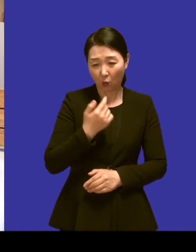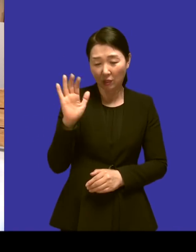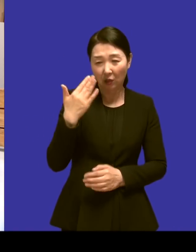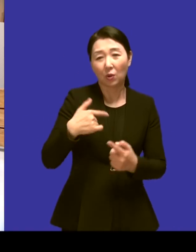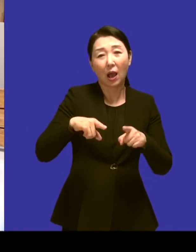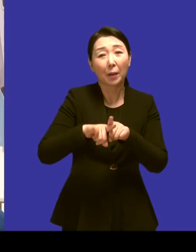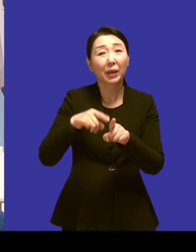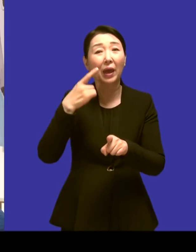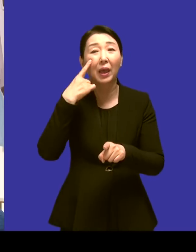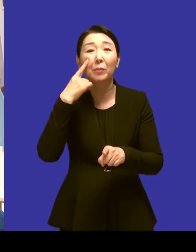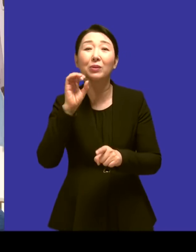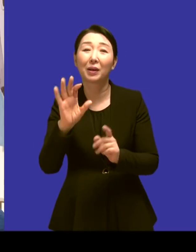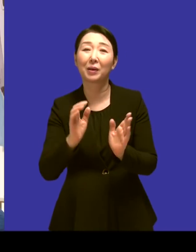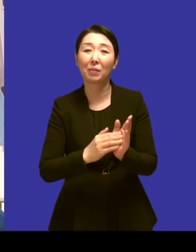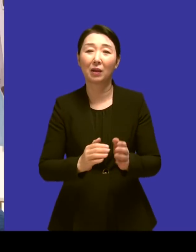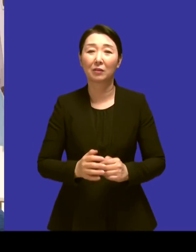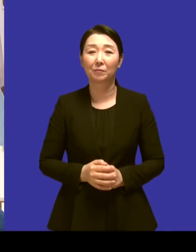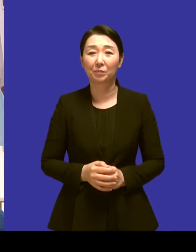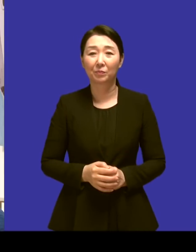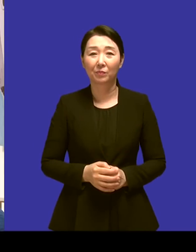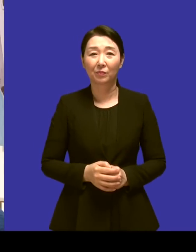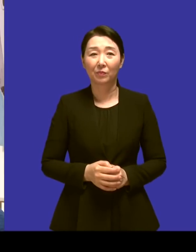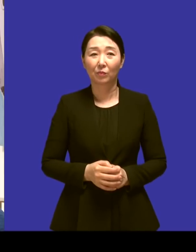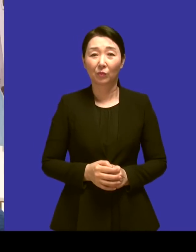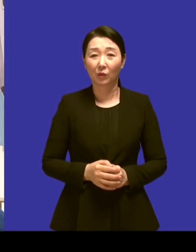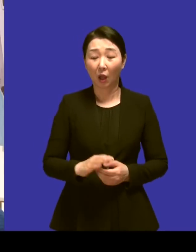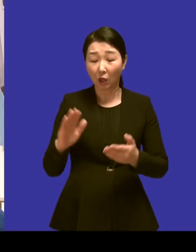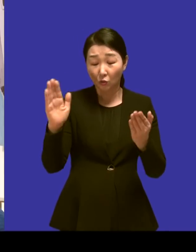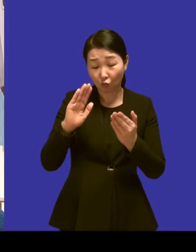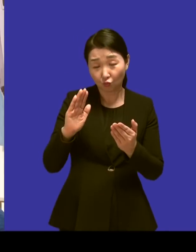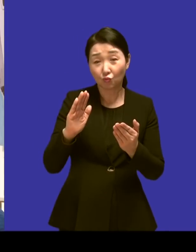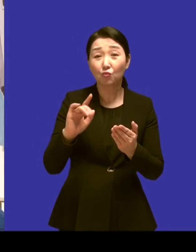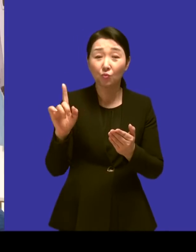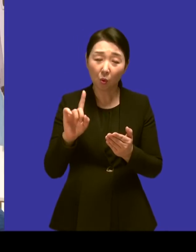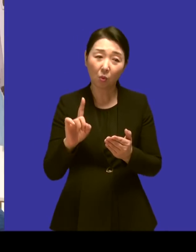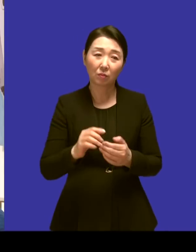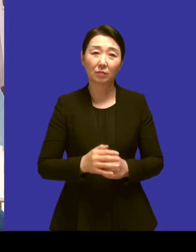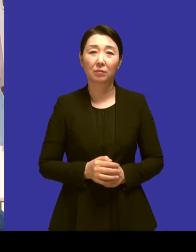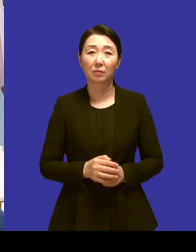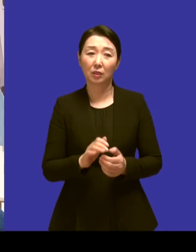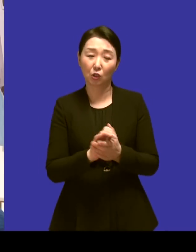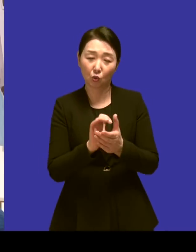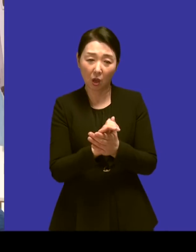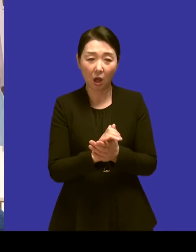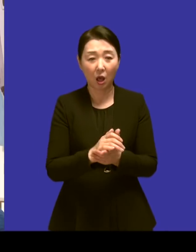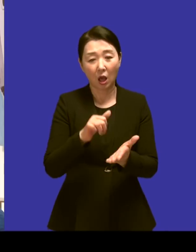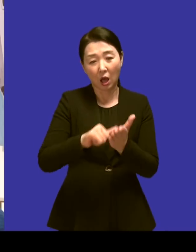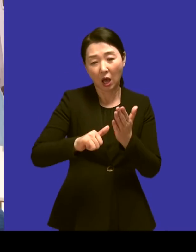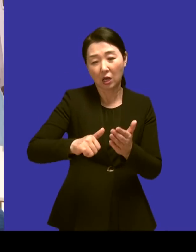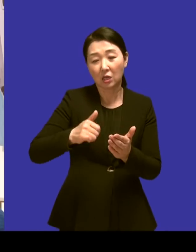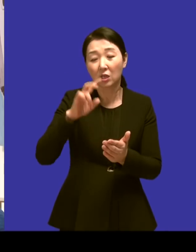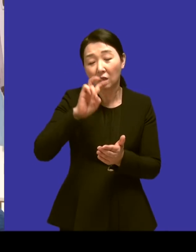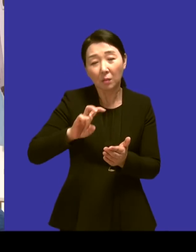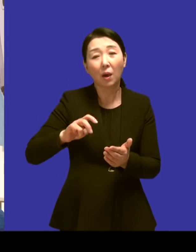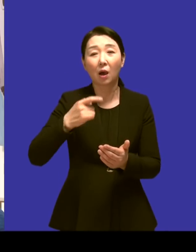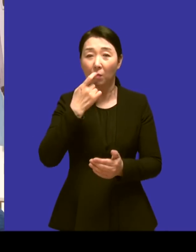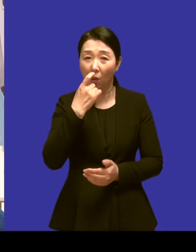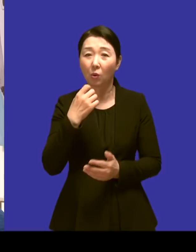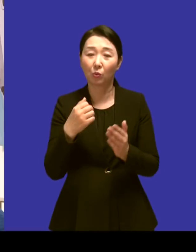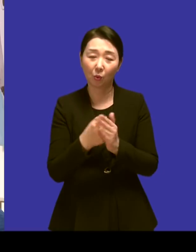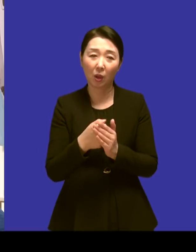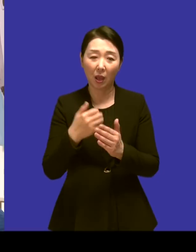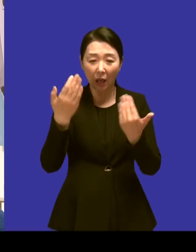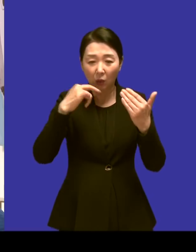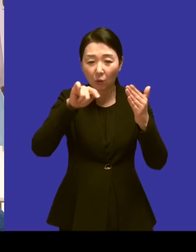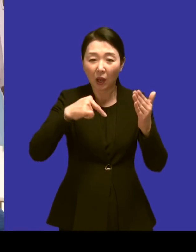이렇게 하자라고 하면서 애들이 이렇게 뭐 악기도 배우고 막 그러면서 학교 안에 이런 음악하는